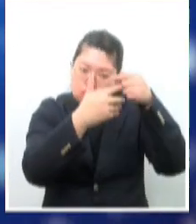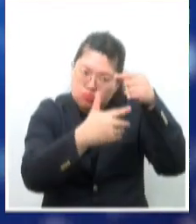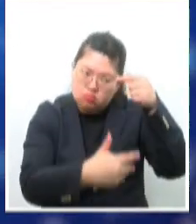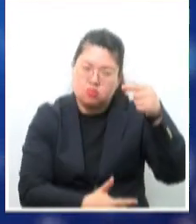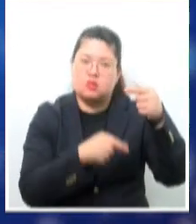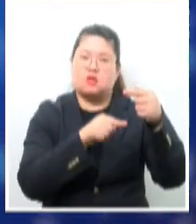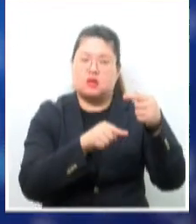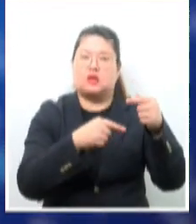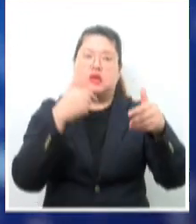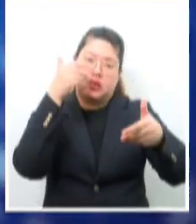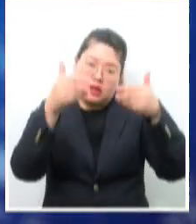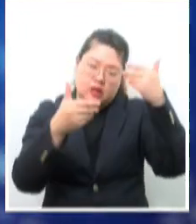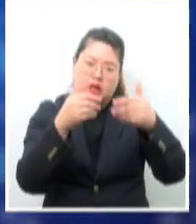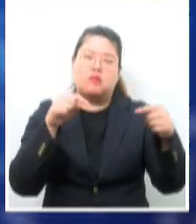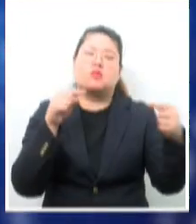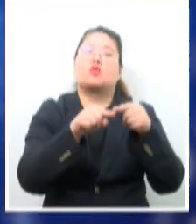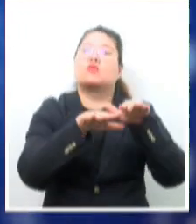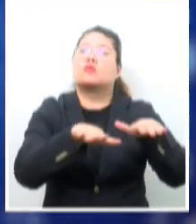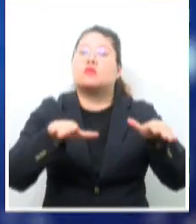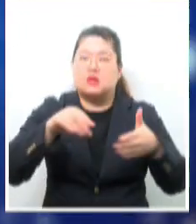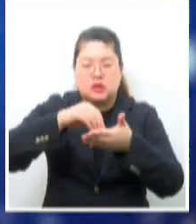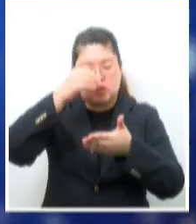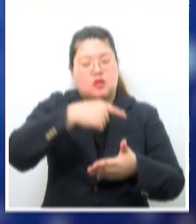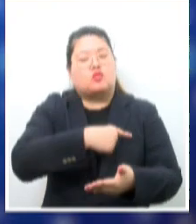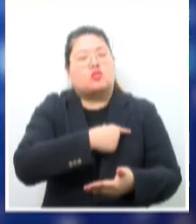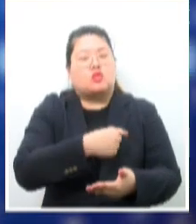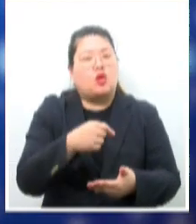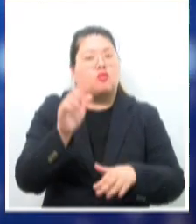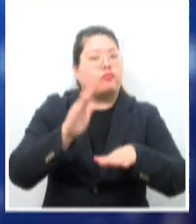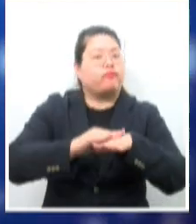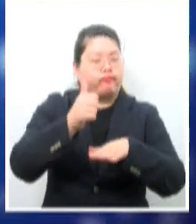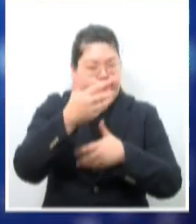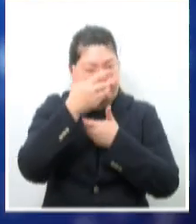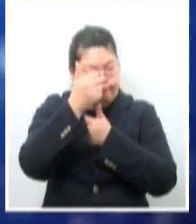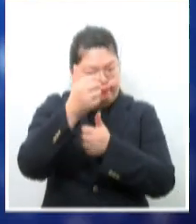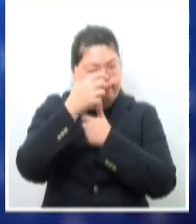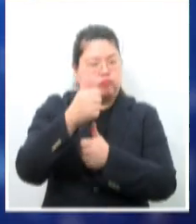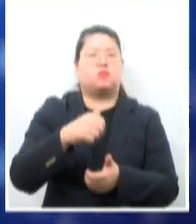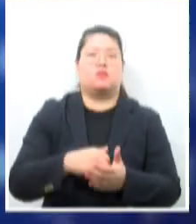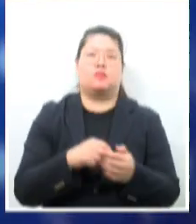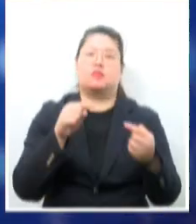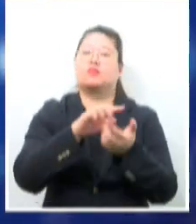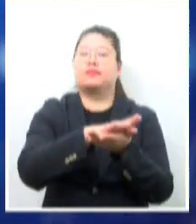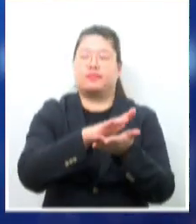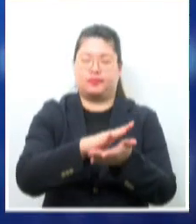ที่จะได้ไปจัดกิจกรรมให้เหมาะสมกับความชอบแล้วก็ความถนัดความสนใจของน้องๆในโรงเรียนนะคะ